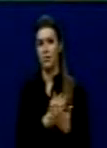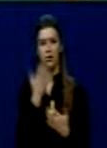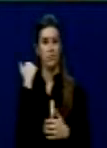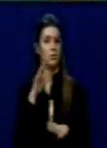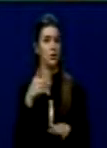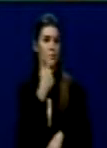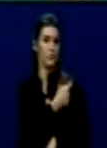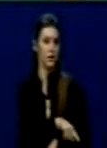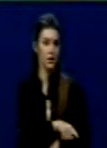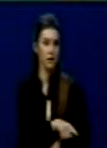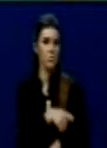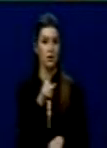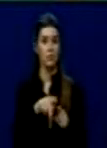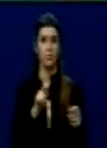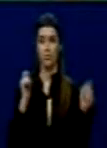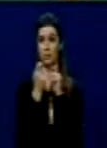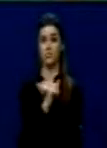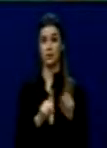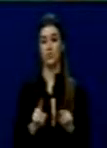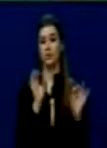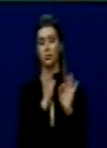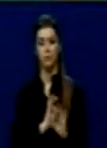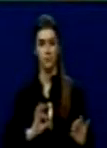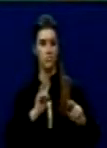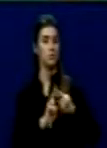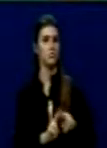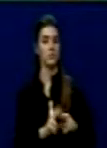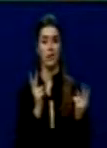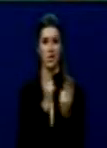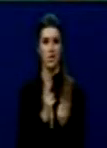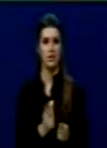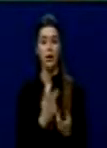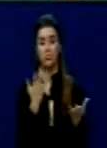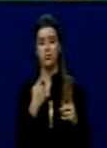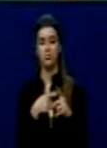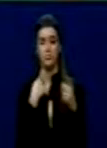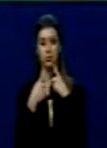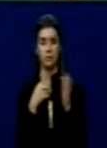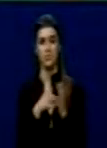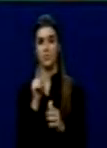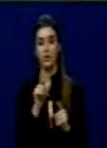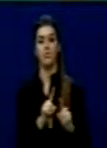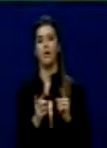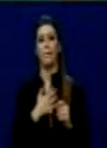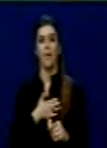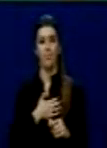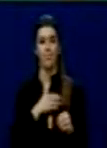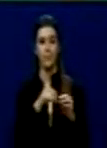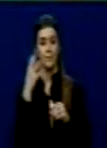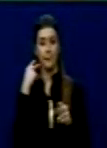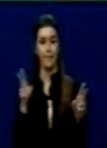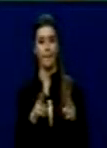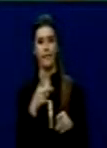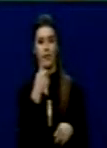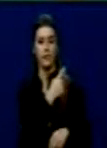vitin e kaluar, nuk është se ka ndryshuar ndonjë gjë në këtë drejtim, pra për sa I përket çështjes për cilën po flasim, gjendja është e njëjtë që ka qenë në shkurtin e vitit